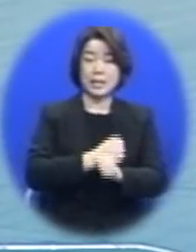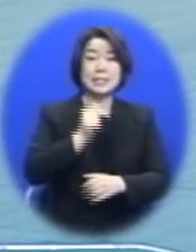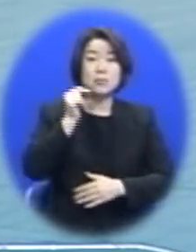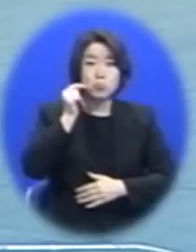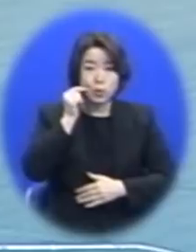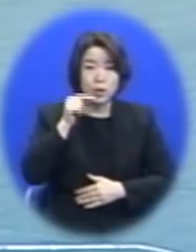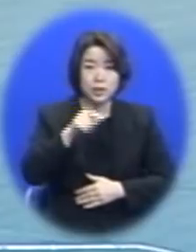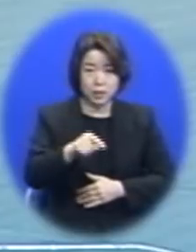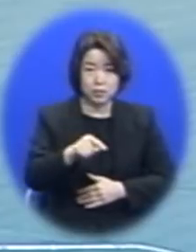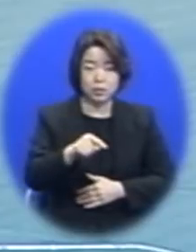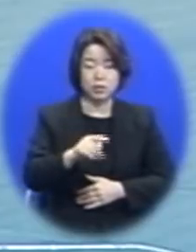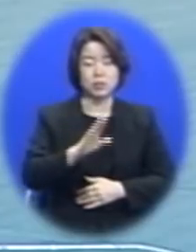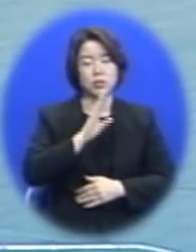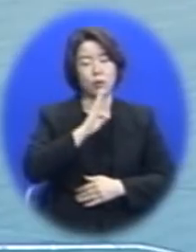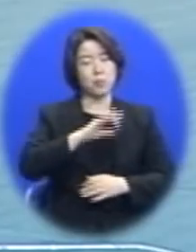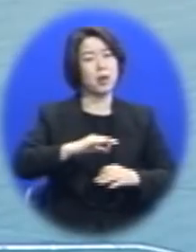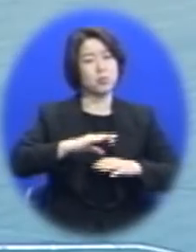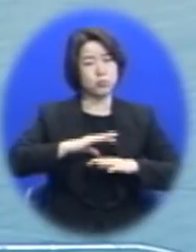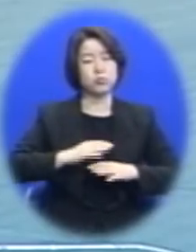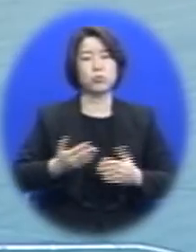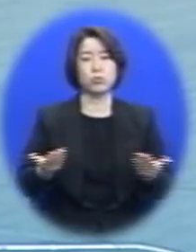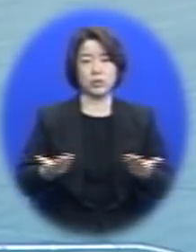것은 정말 무서운 일입니다